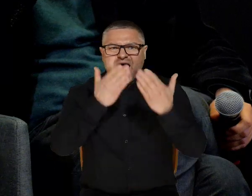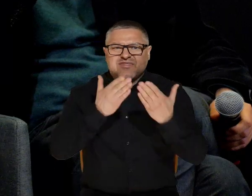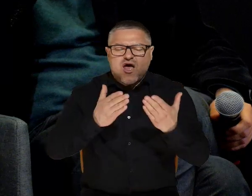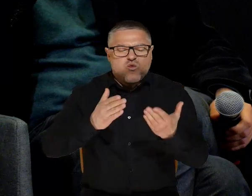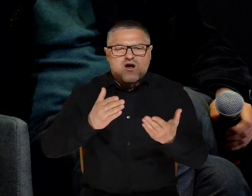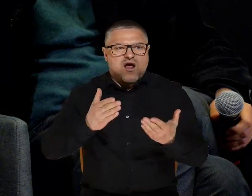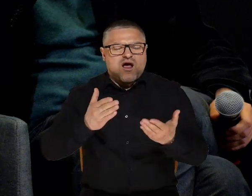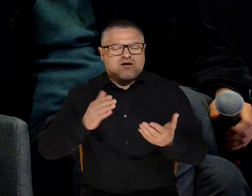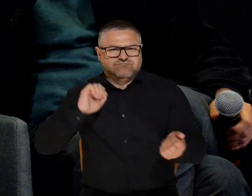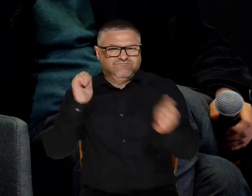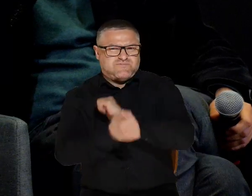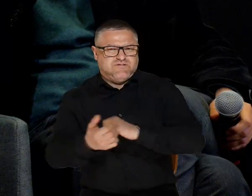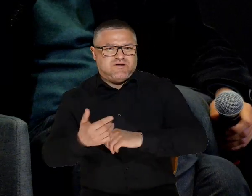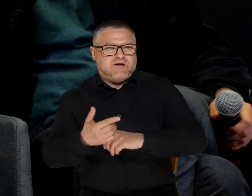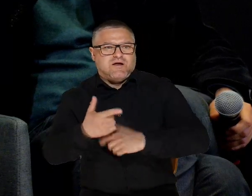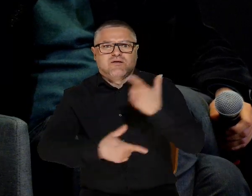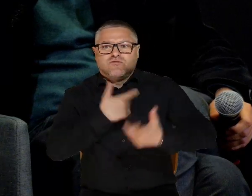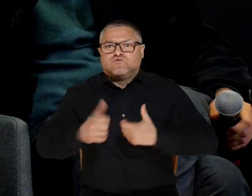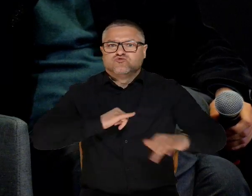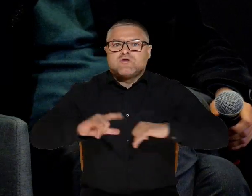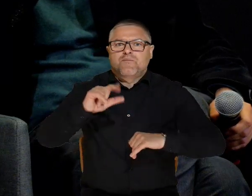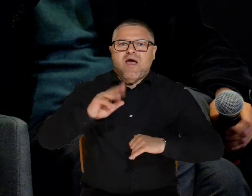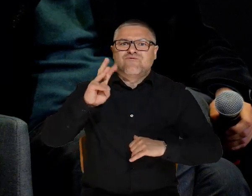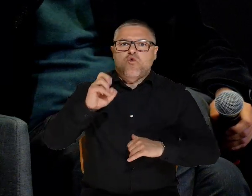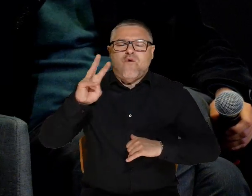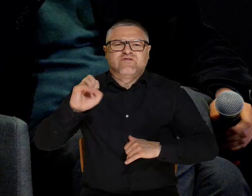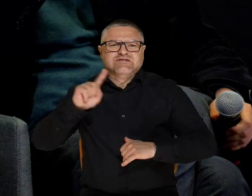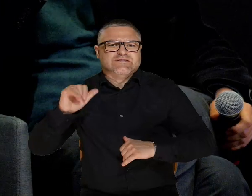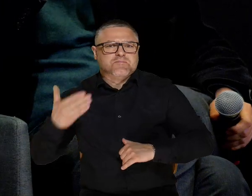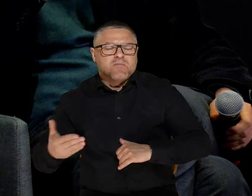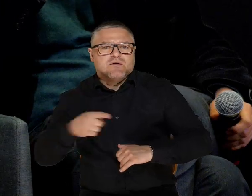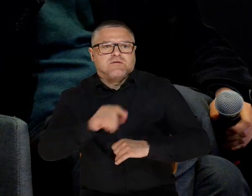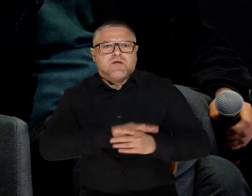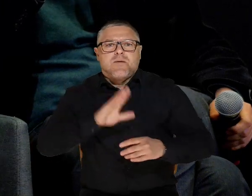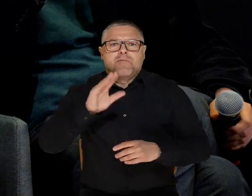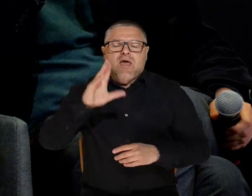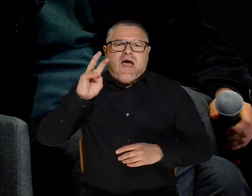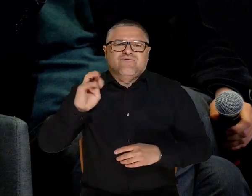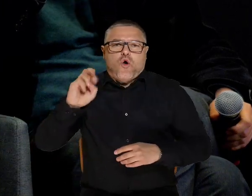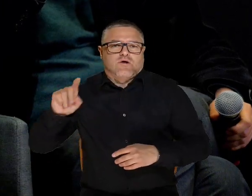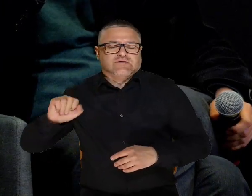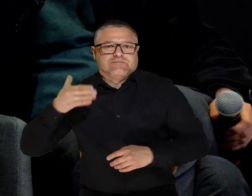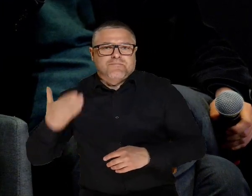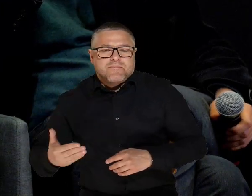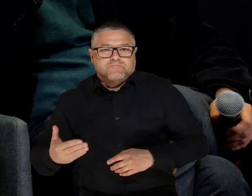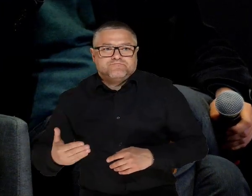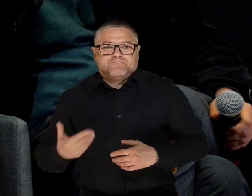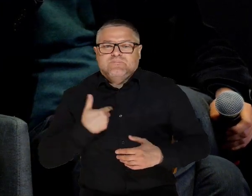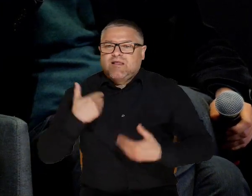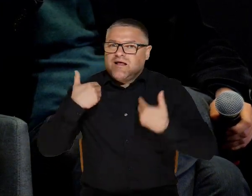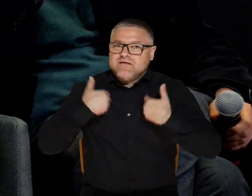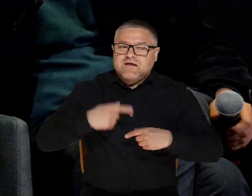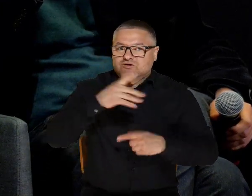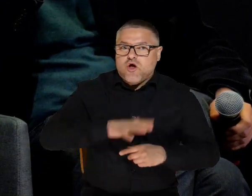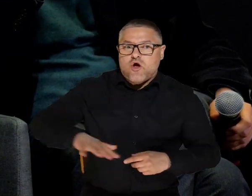i zaczął rząd ten pawłowizm, prawda, czyli taki behawioryzm, tak, nie, przepraszam, nie chcę wchodzić za bardzo w